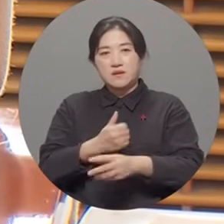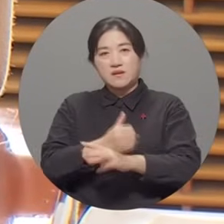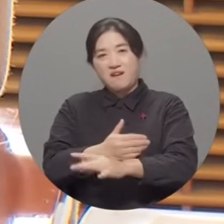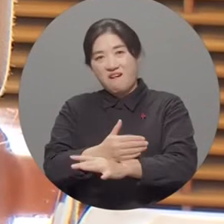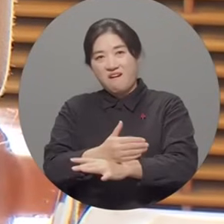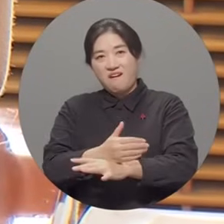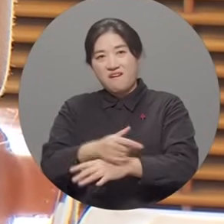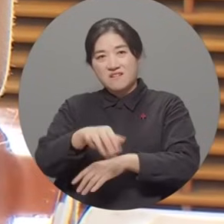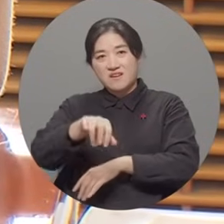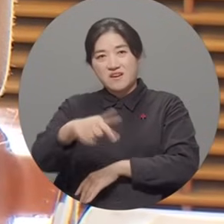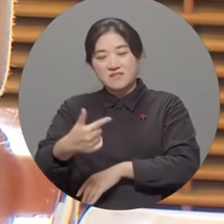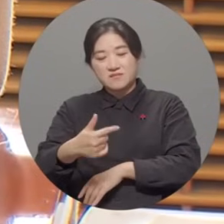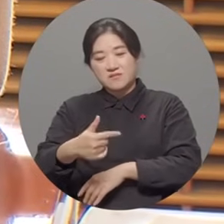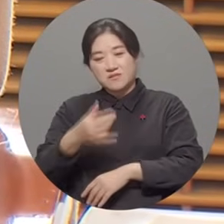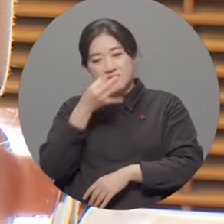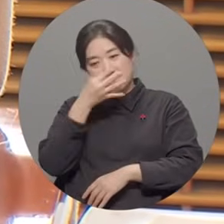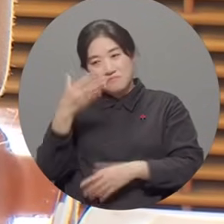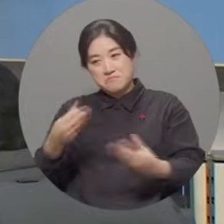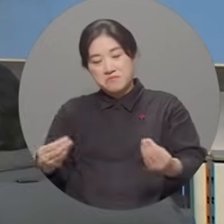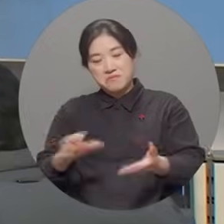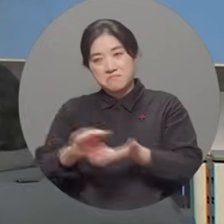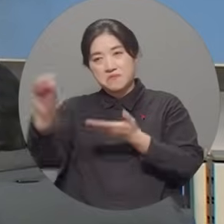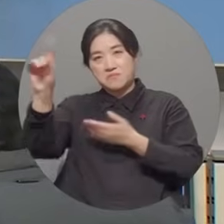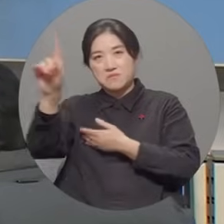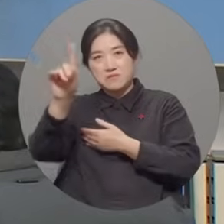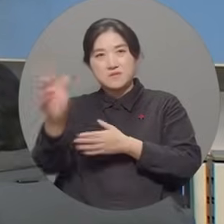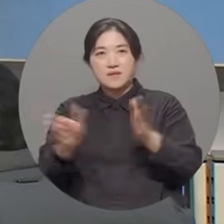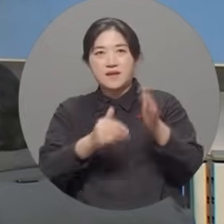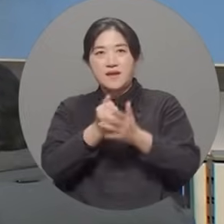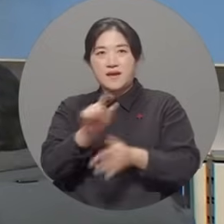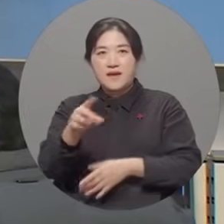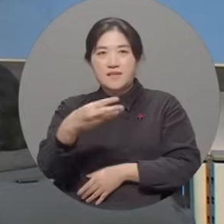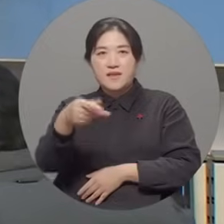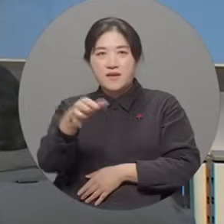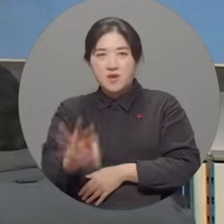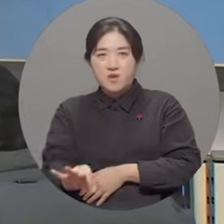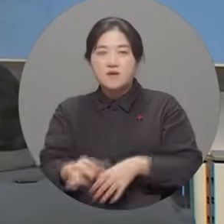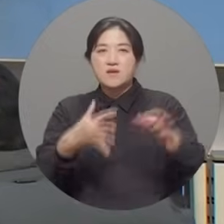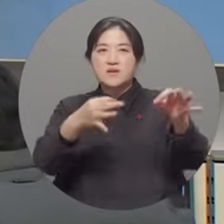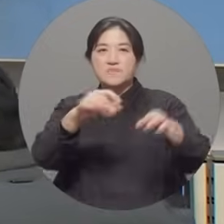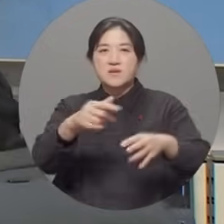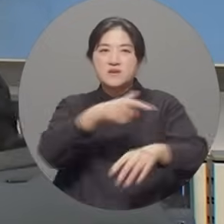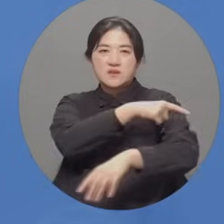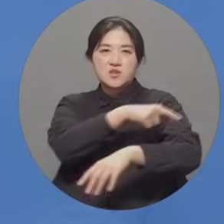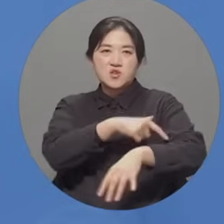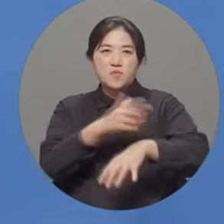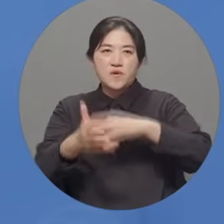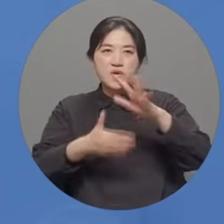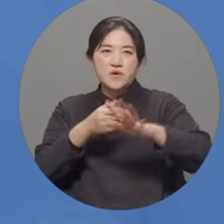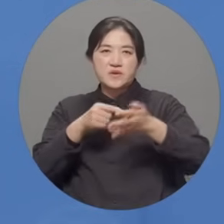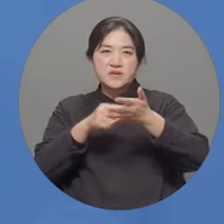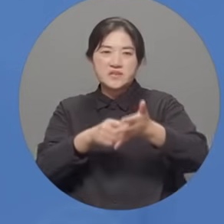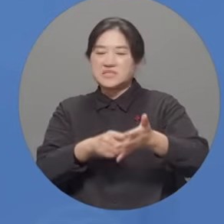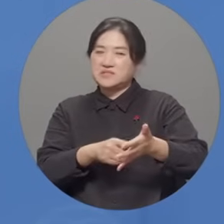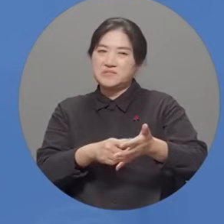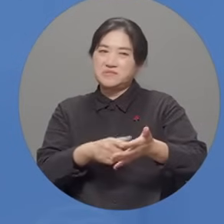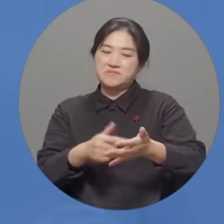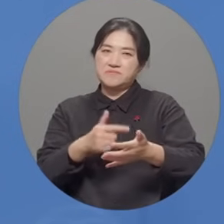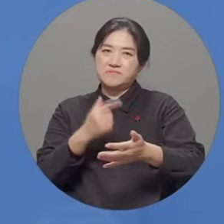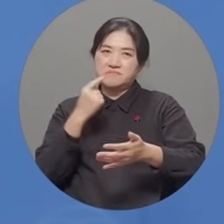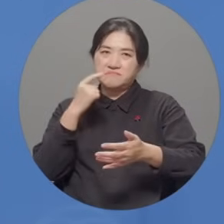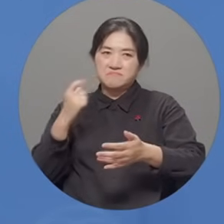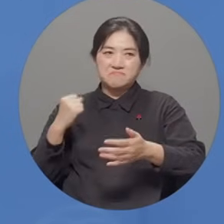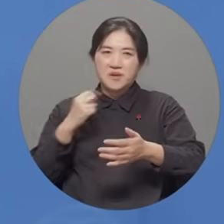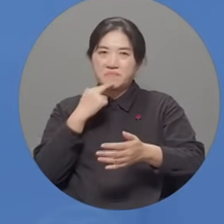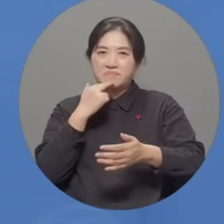콘서트를 보여주고 떠났다고 평가했고 하태경 의원은 김기현 지도부의 혁신 의지가 강하지 않다는 것만